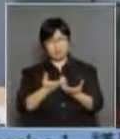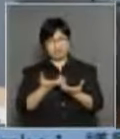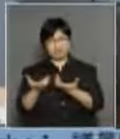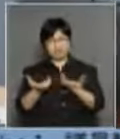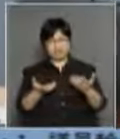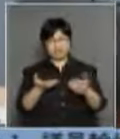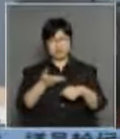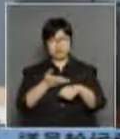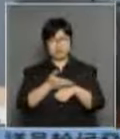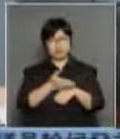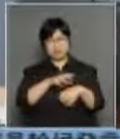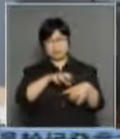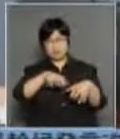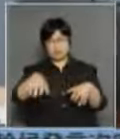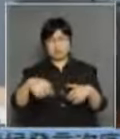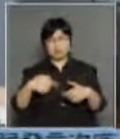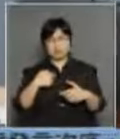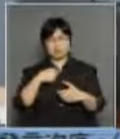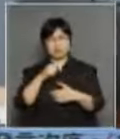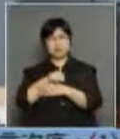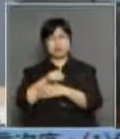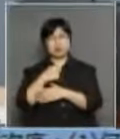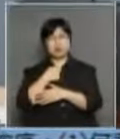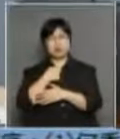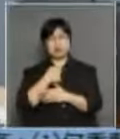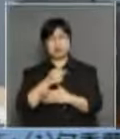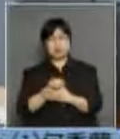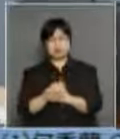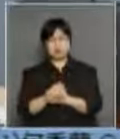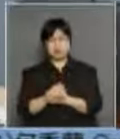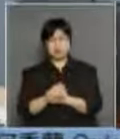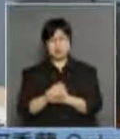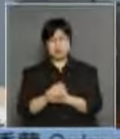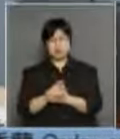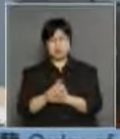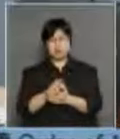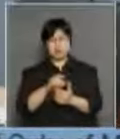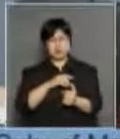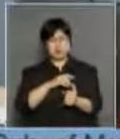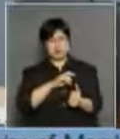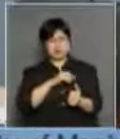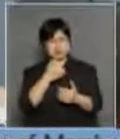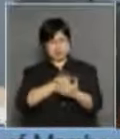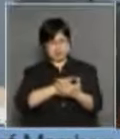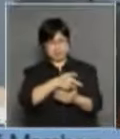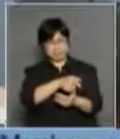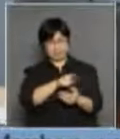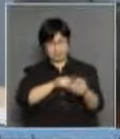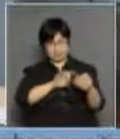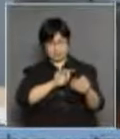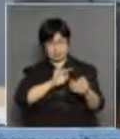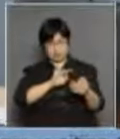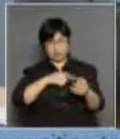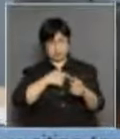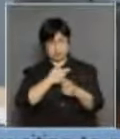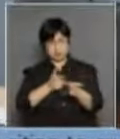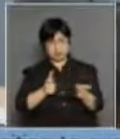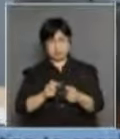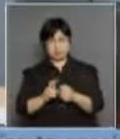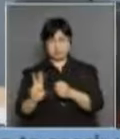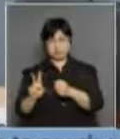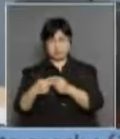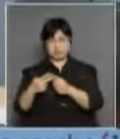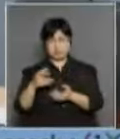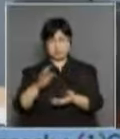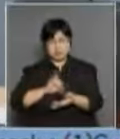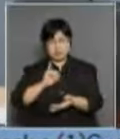會同意我係去呢一個扣啊張建宗嘅人工呢？喂，第二宗罪